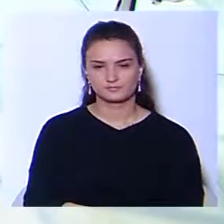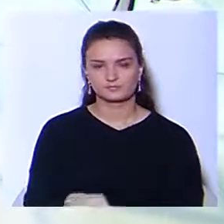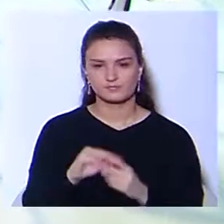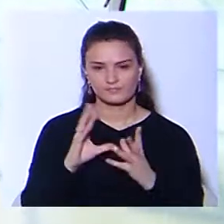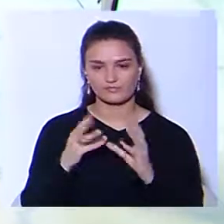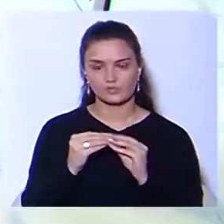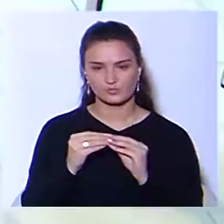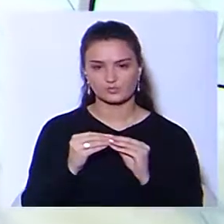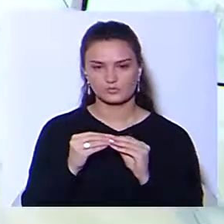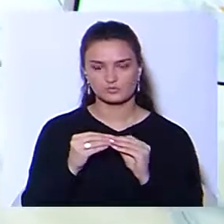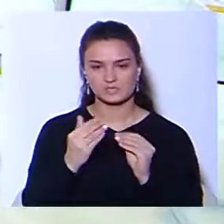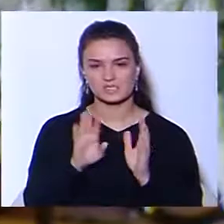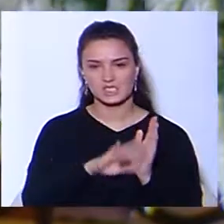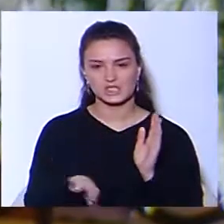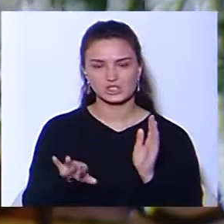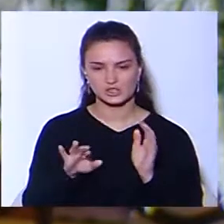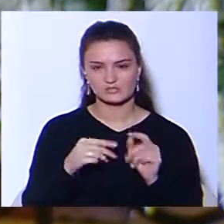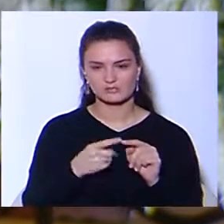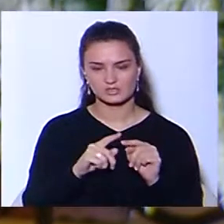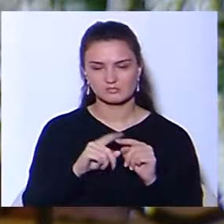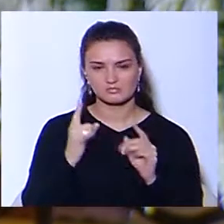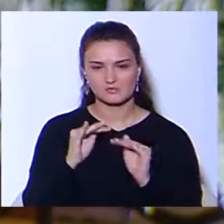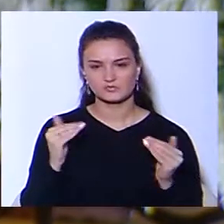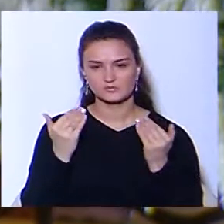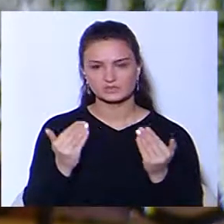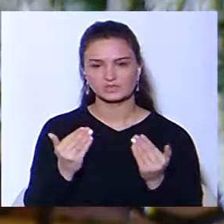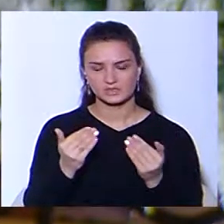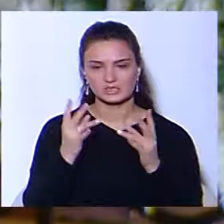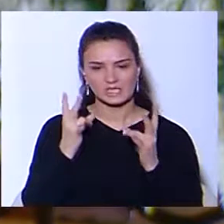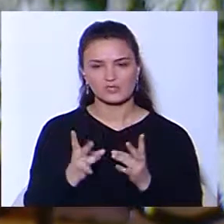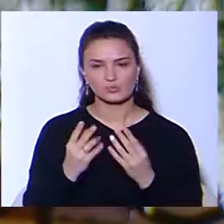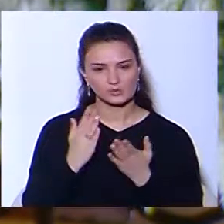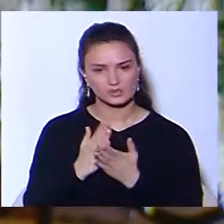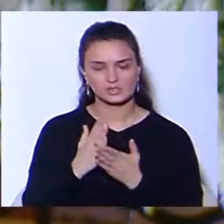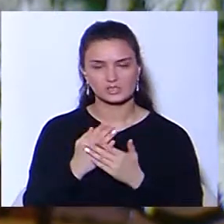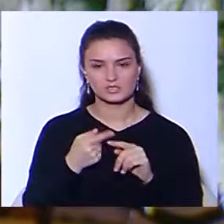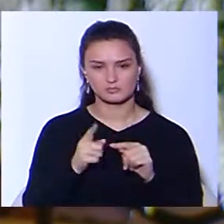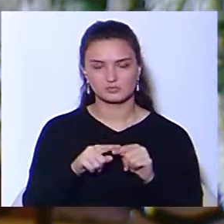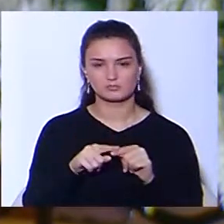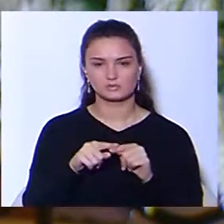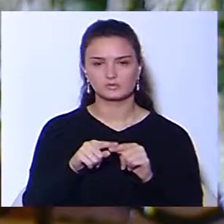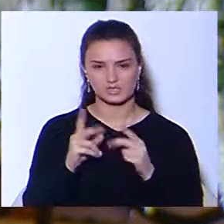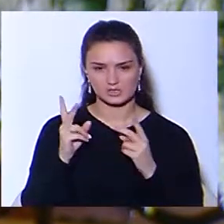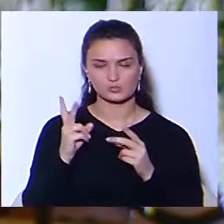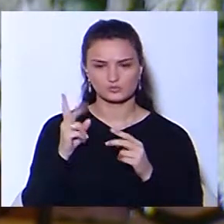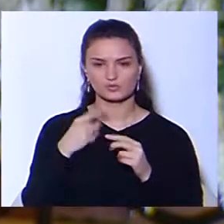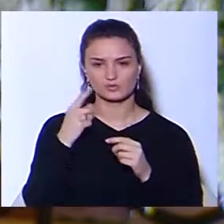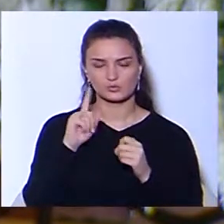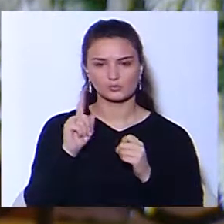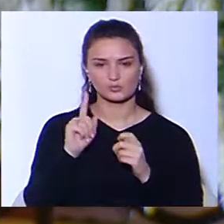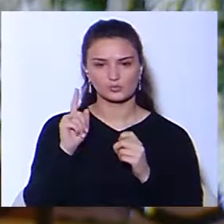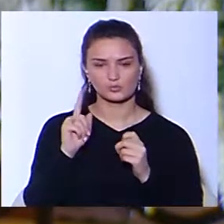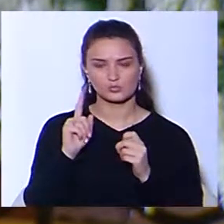ზოგადი ანესთეზიის გარეშე მისი გამოღება და ბავშვისთვისაც საკმაოდ ტრავმულია და აღსანიშნავია ისიც, რომ